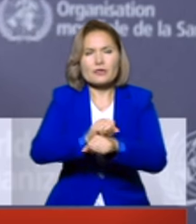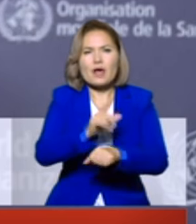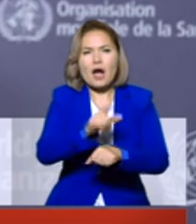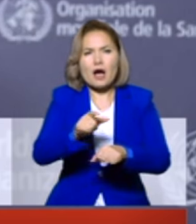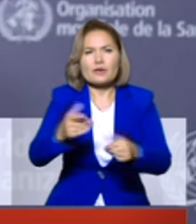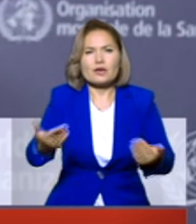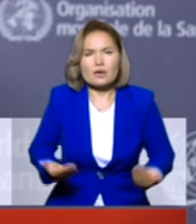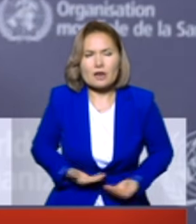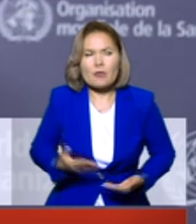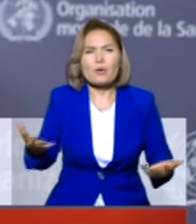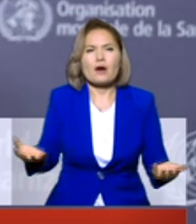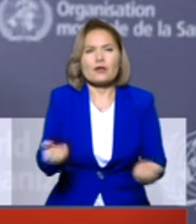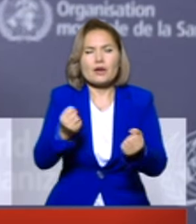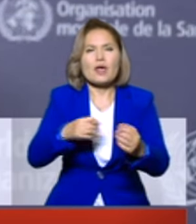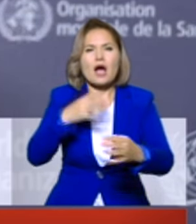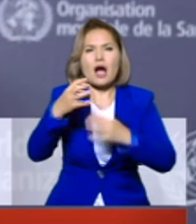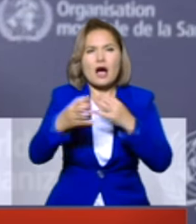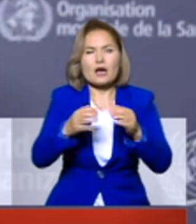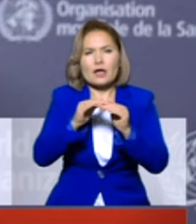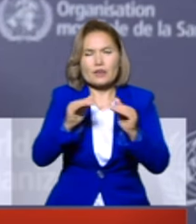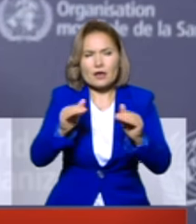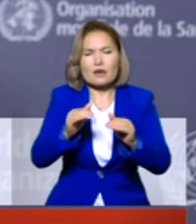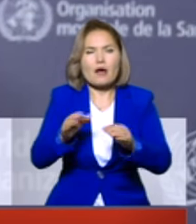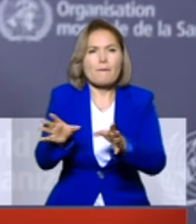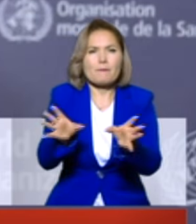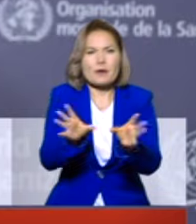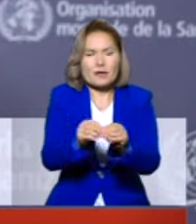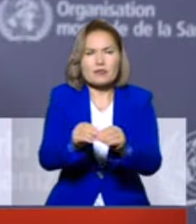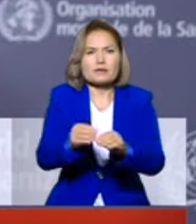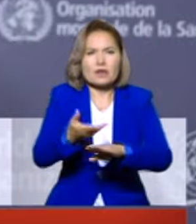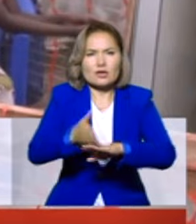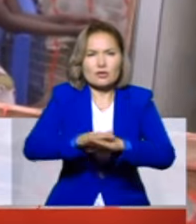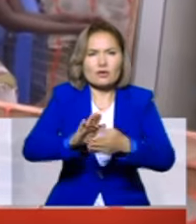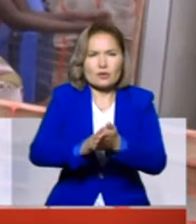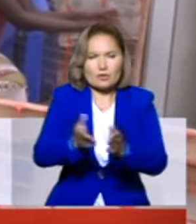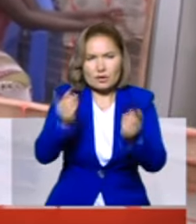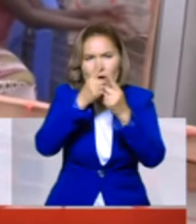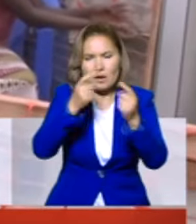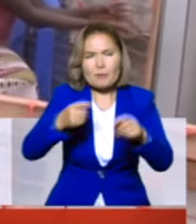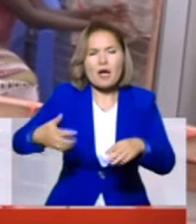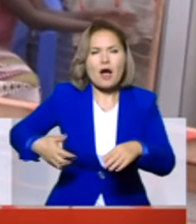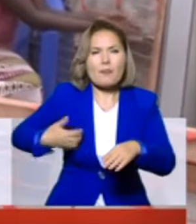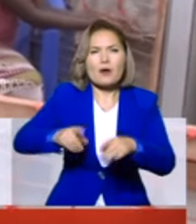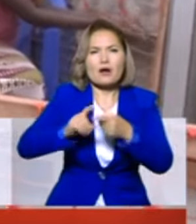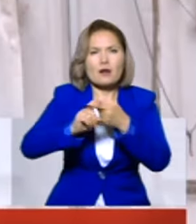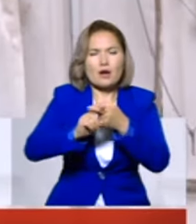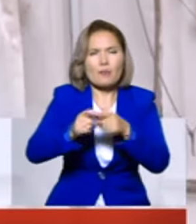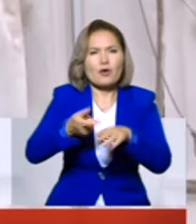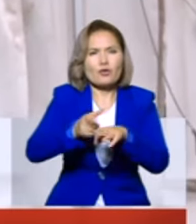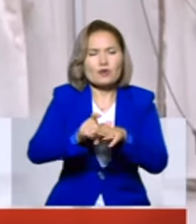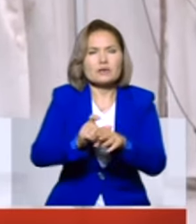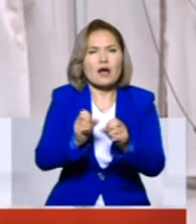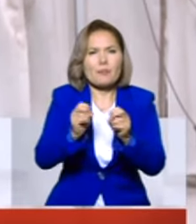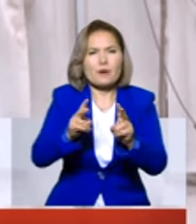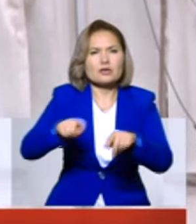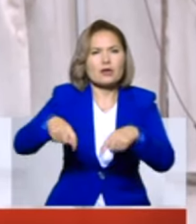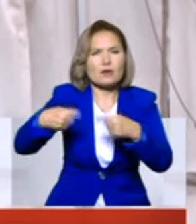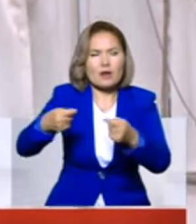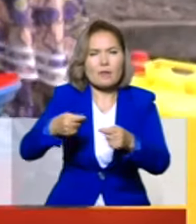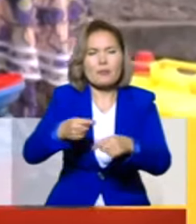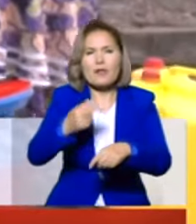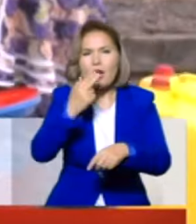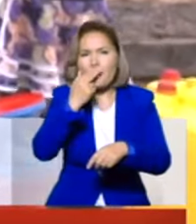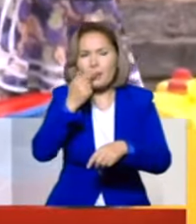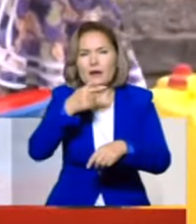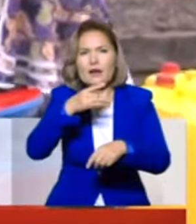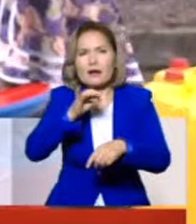аман сақтап қалу үшін халықаралық деңгейде бірлескен шараларға жет. Маймыл шешек аса жұқпалы вирус. Оның белгілері тұмауға